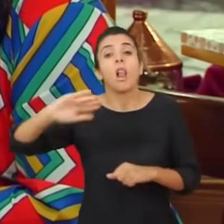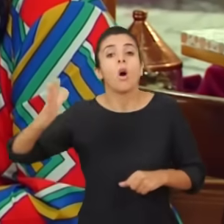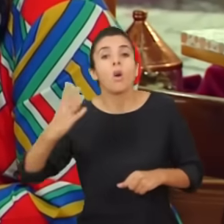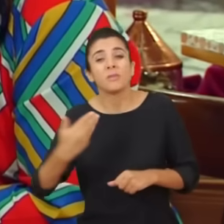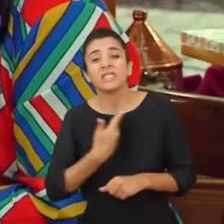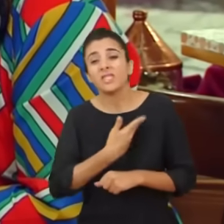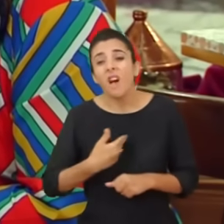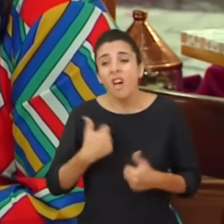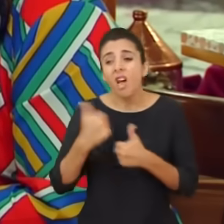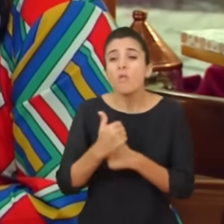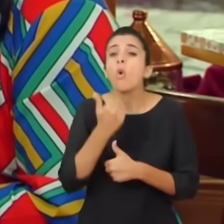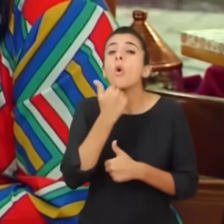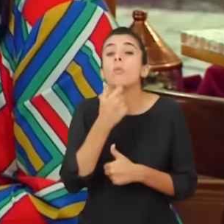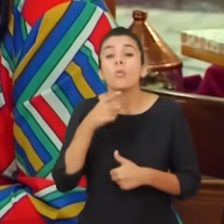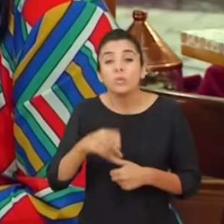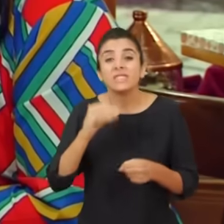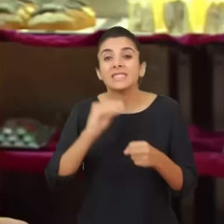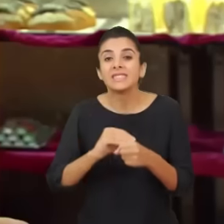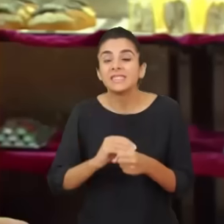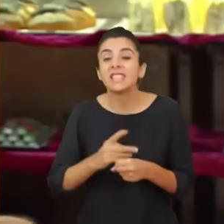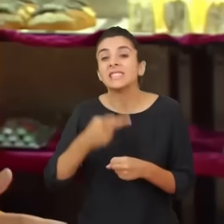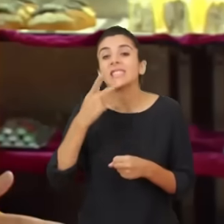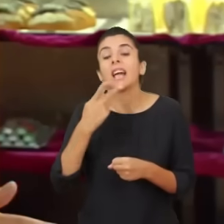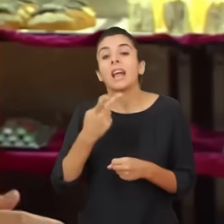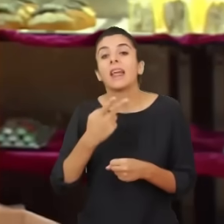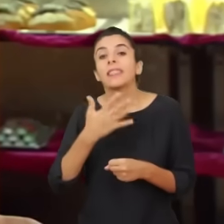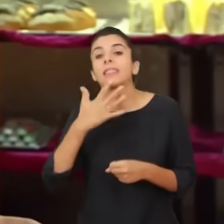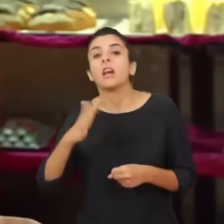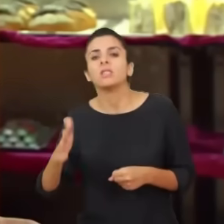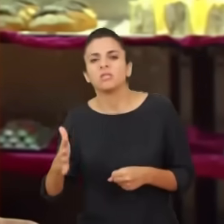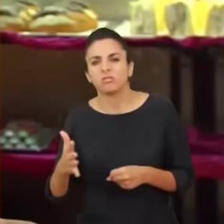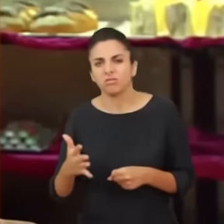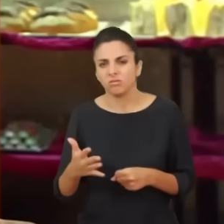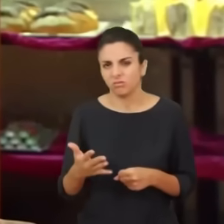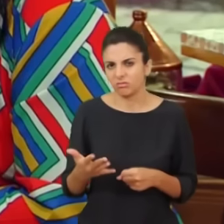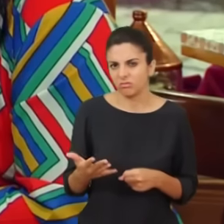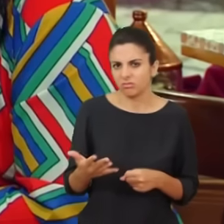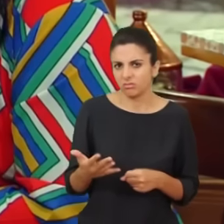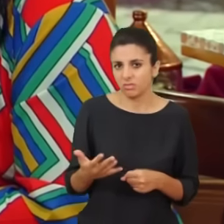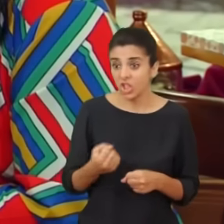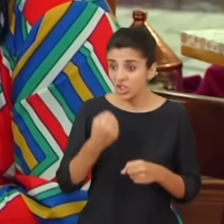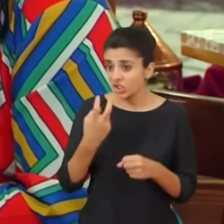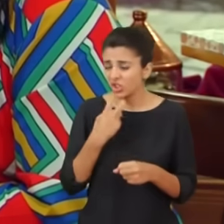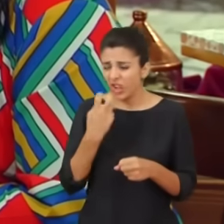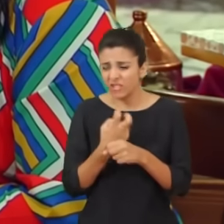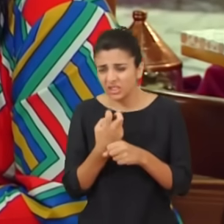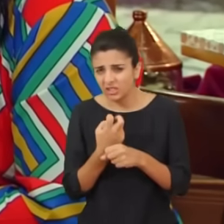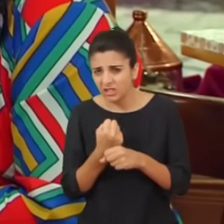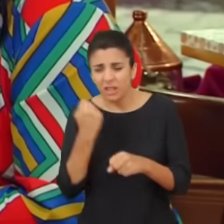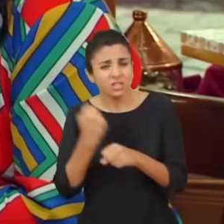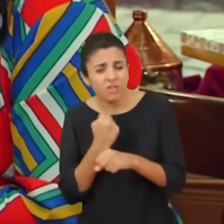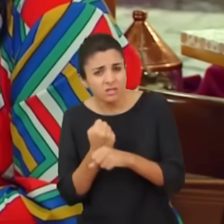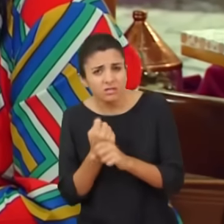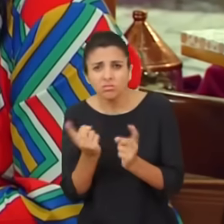de alamadım. Ondan sarı benzim. Benizim. Benizime bakma, cevizime bak. Tamam, Ramazan cevizim. Açız,